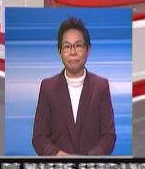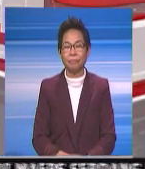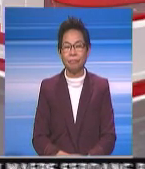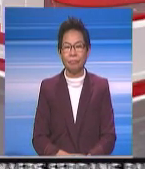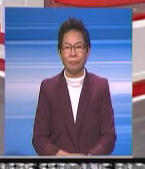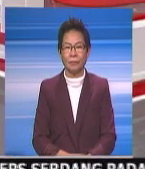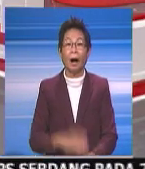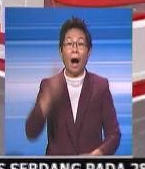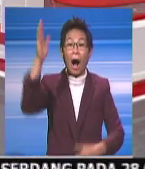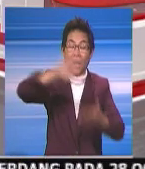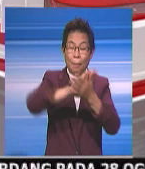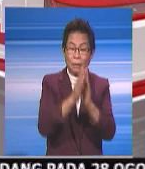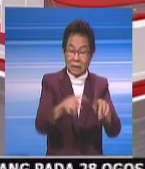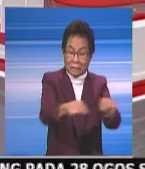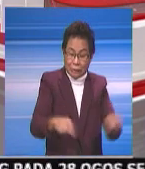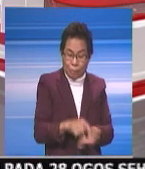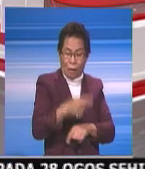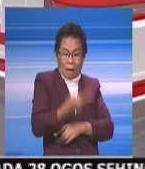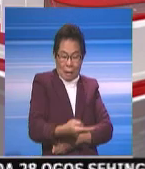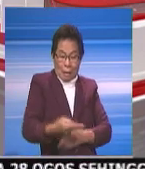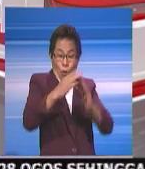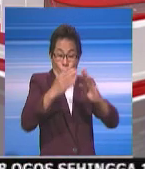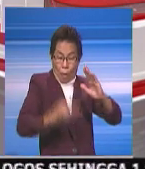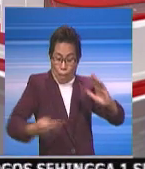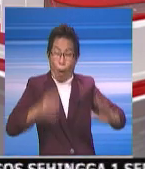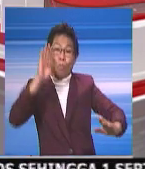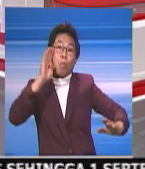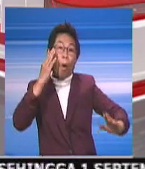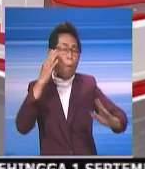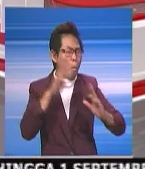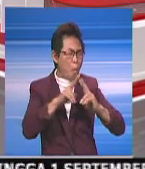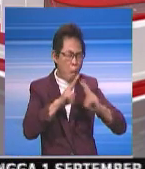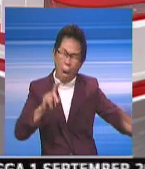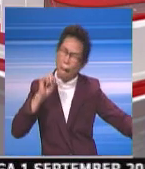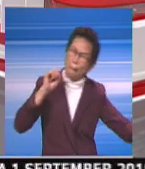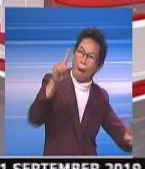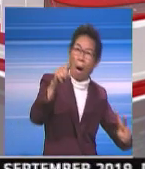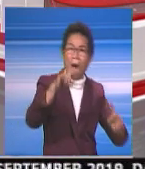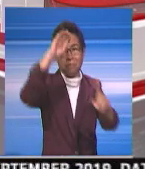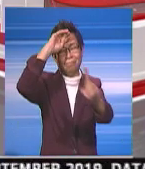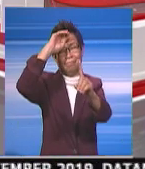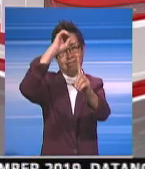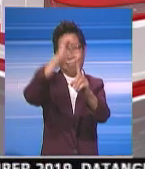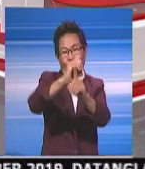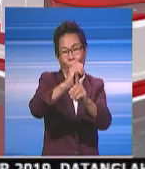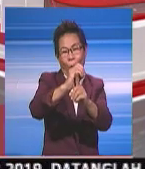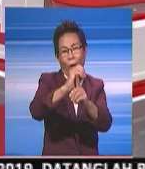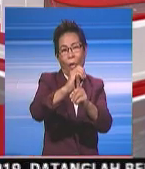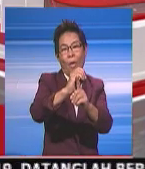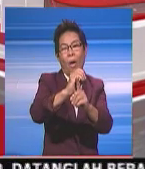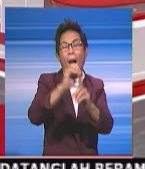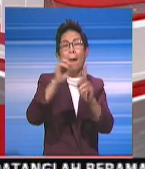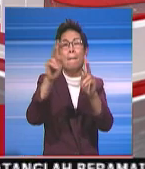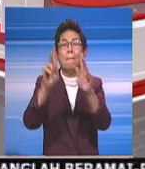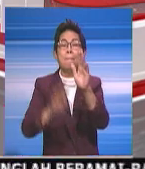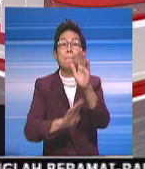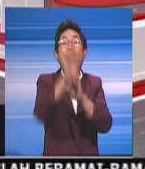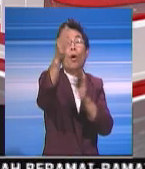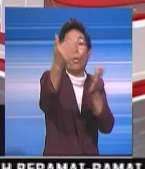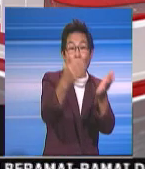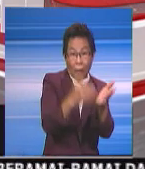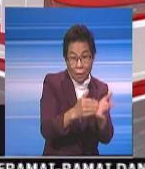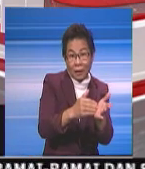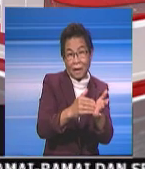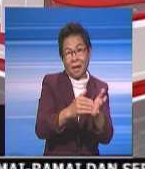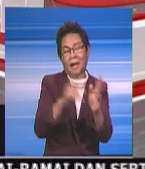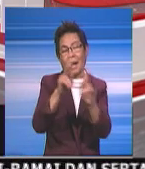Bakal dijadikan sebagai kawasan hartanah Melayu Bumi Putera paling bernilai. Itu matlamat projek pembangunan semula Kampung Baru Kuala Lumpur. Menteri